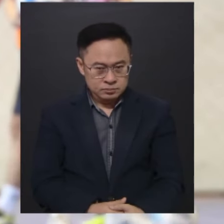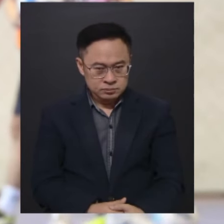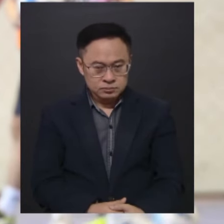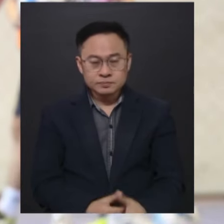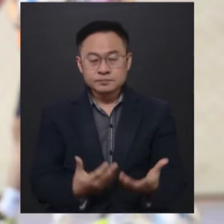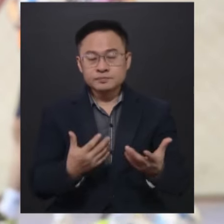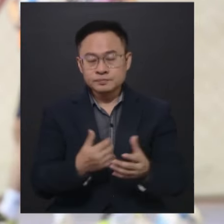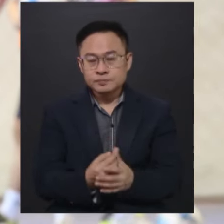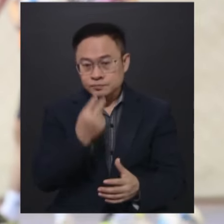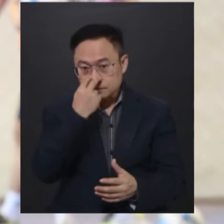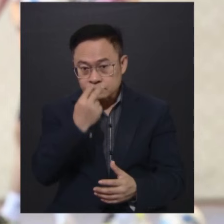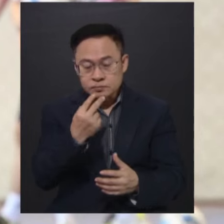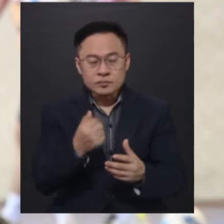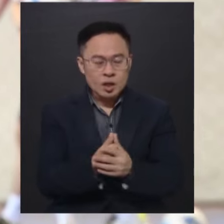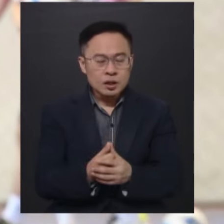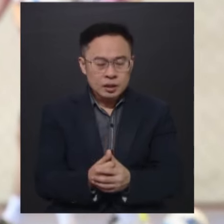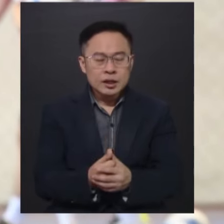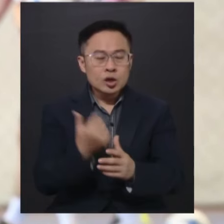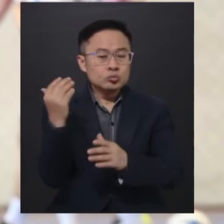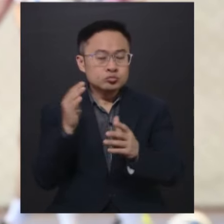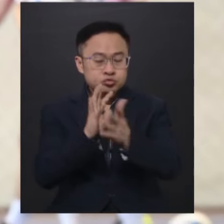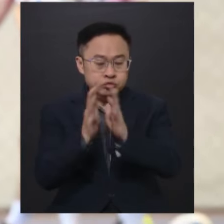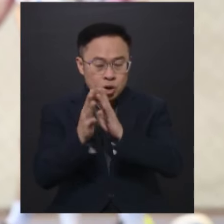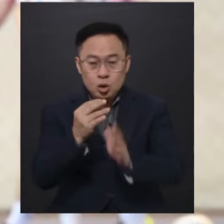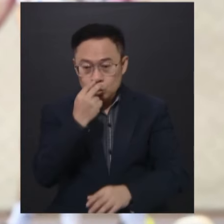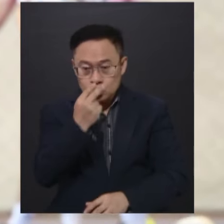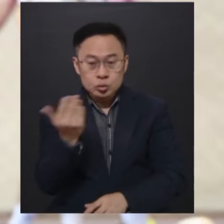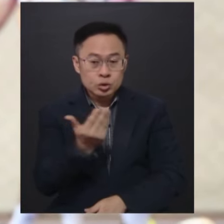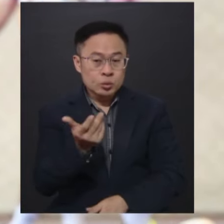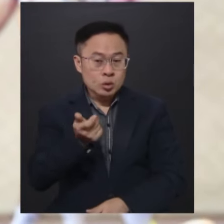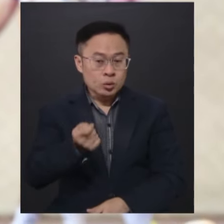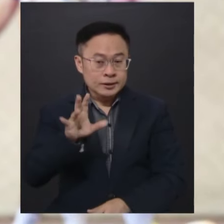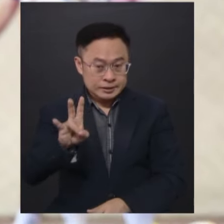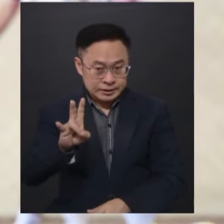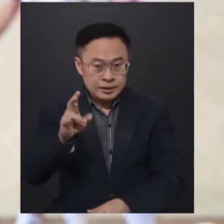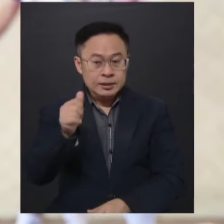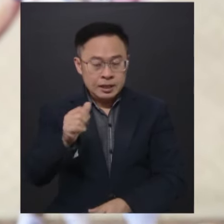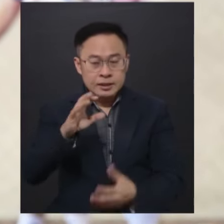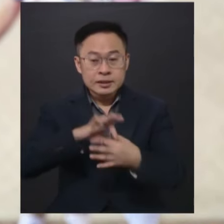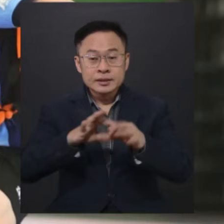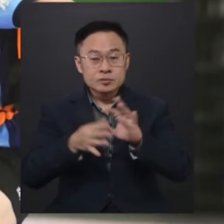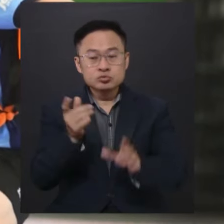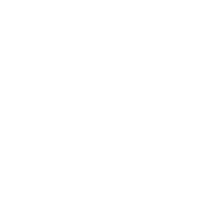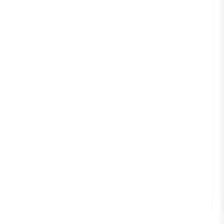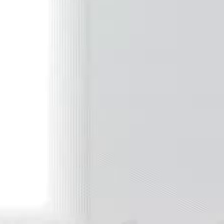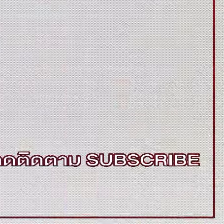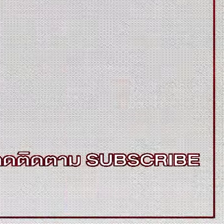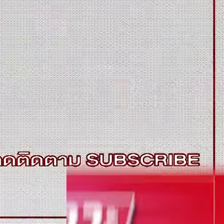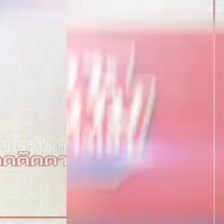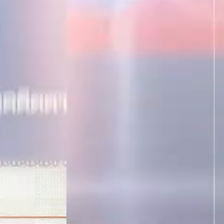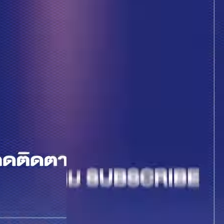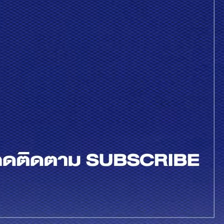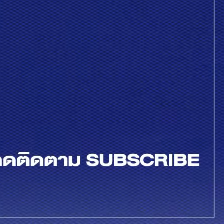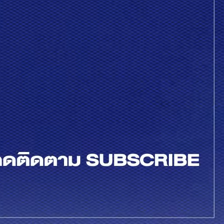ฟุตซอลซึ่ง T Sport 7ของเราก็จะถ่ายทอดให้คุณผู้ชมติดตามไม่ว่าจะเป็นหน้าจอหรือทางแอปพลิเคชั่นนะคะ